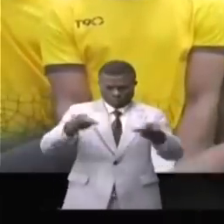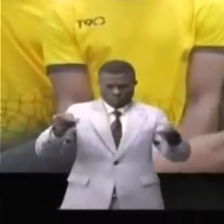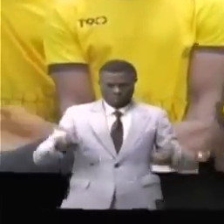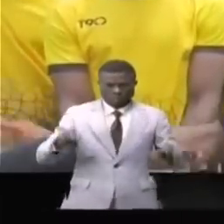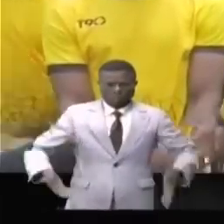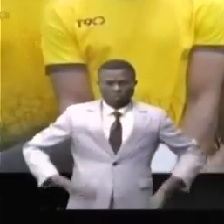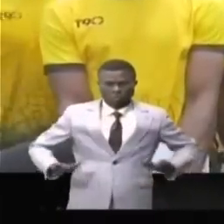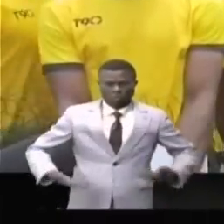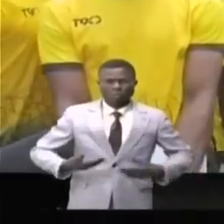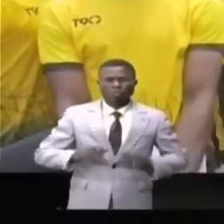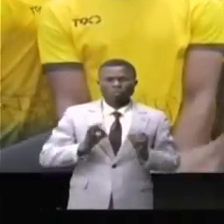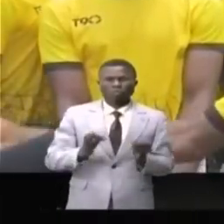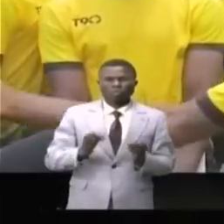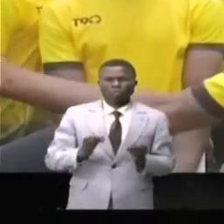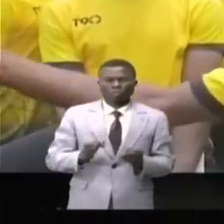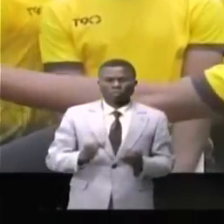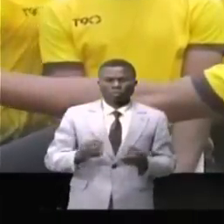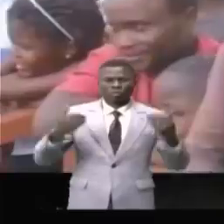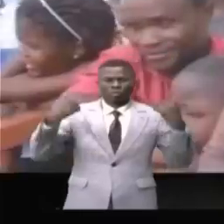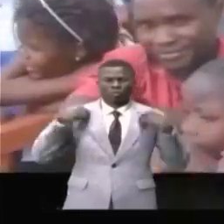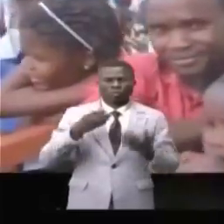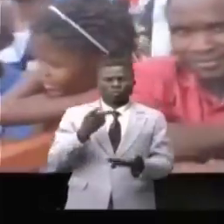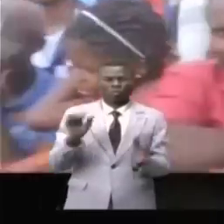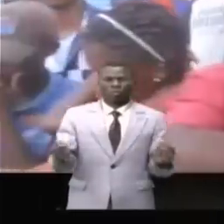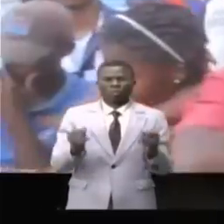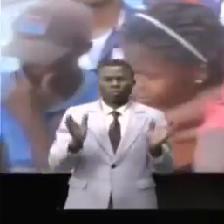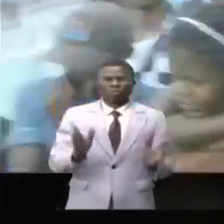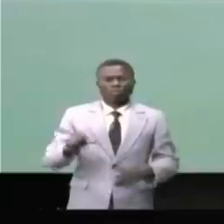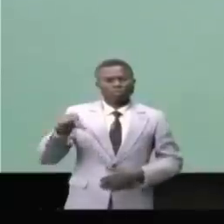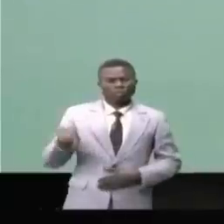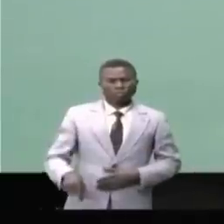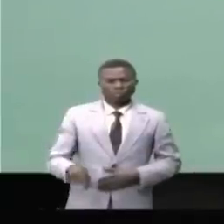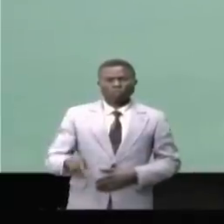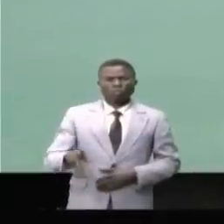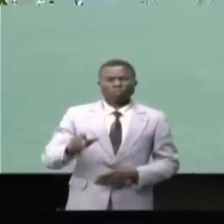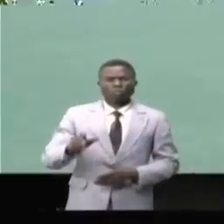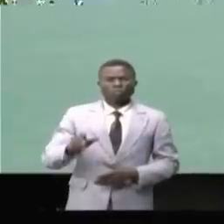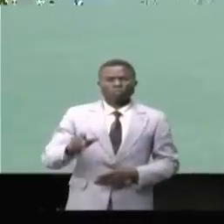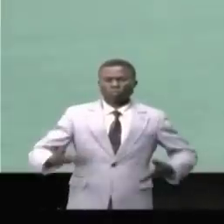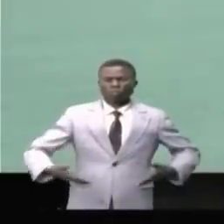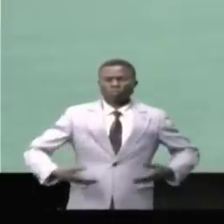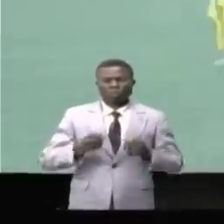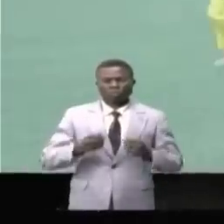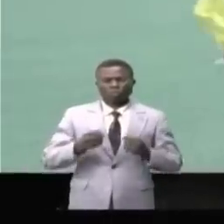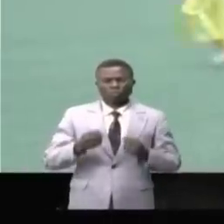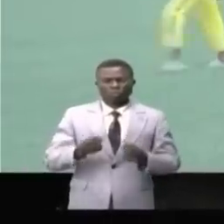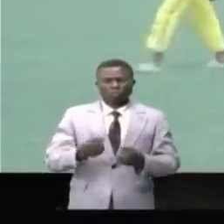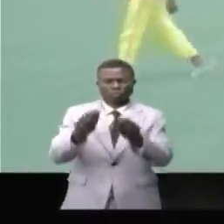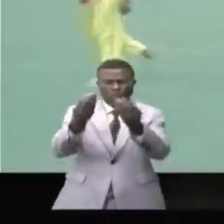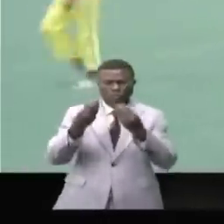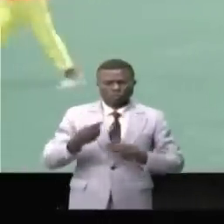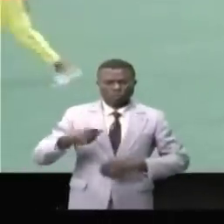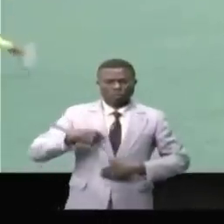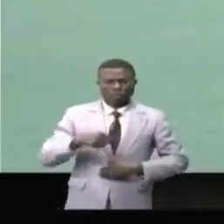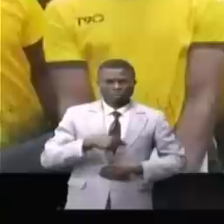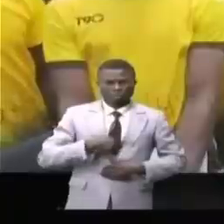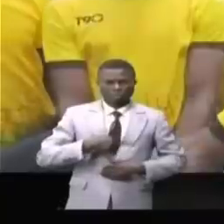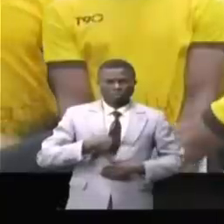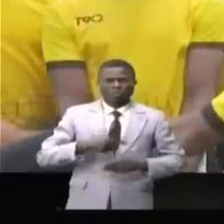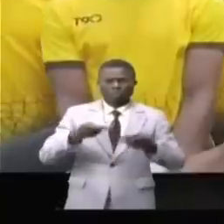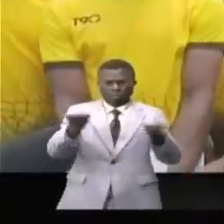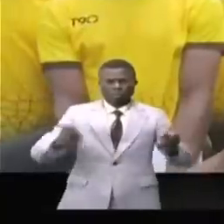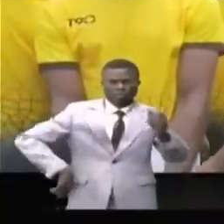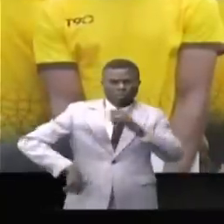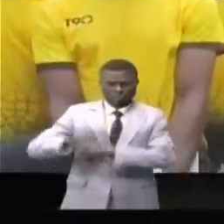joie exprimé par le représentant de joueurs du quartier Kindia. Nous sommes très ravis pour la remise officielle de ces stades ici